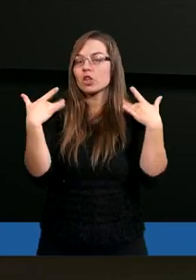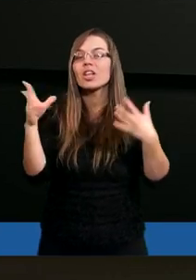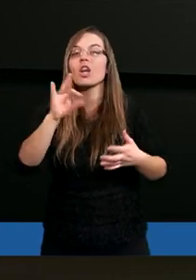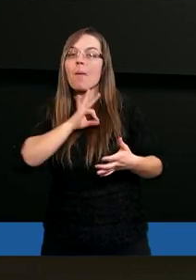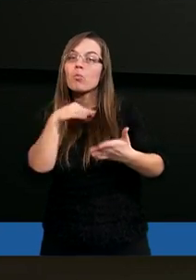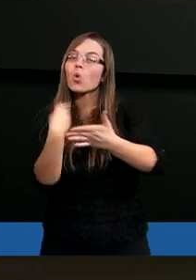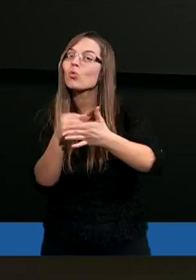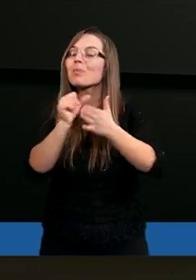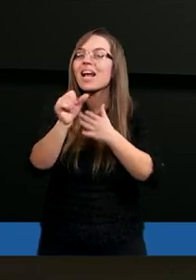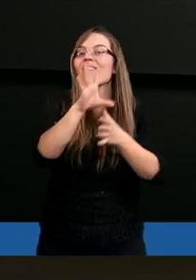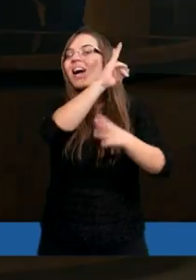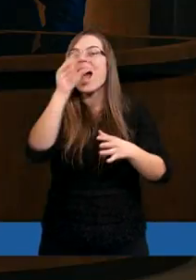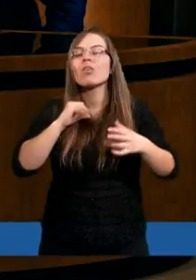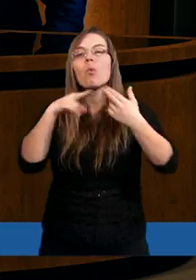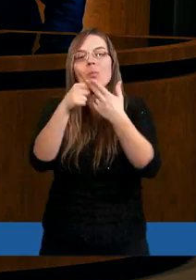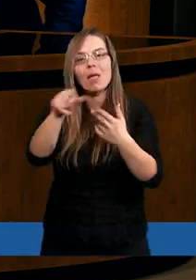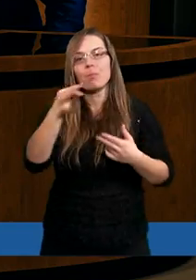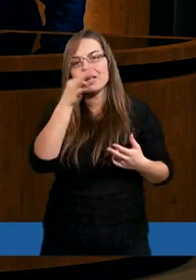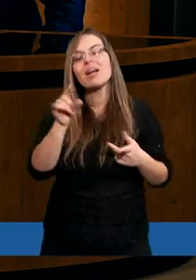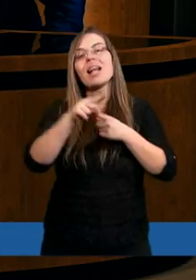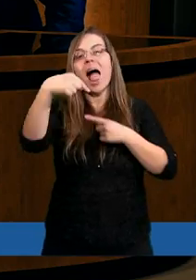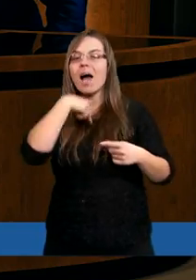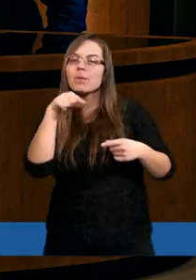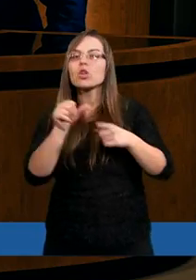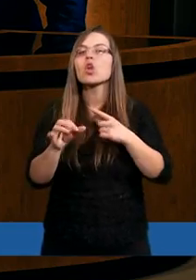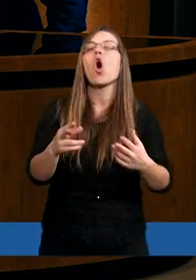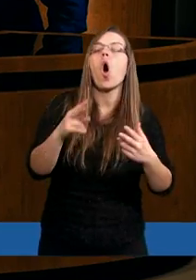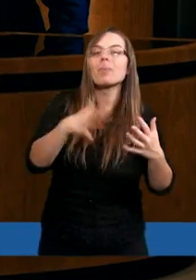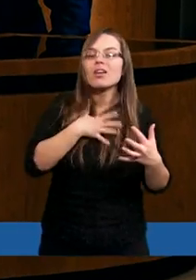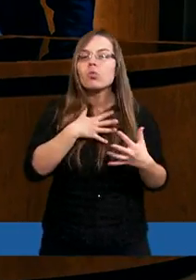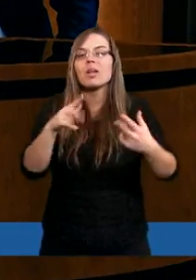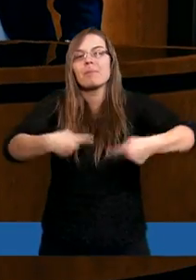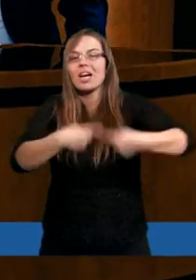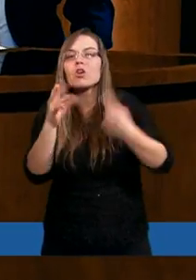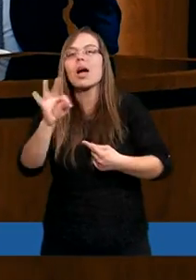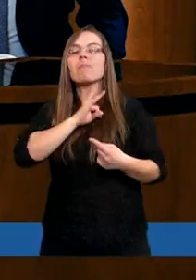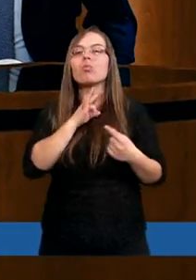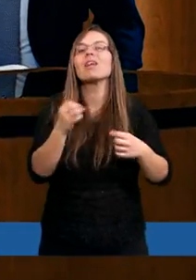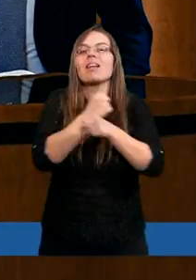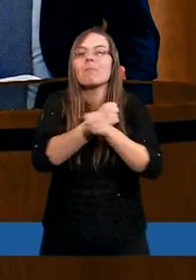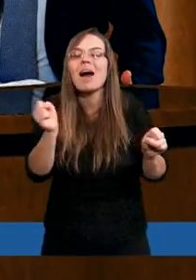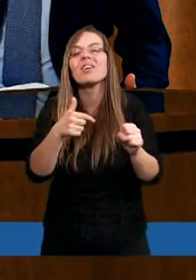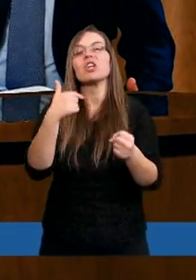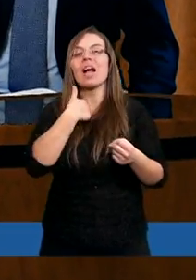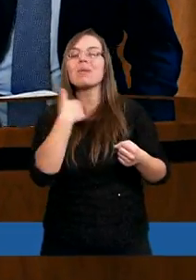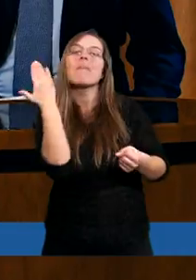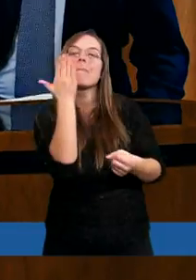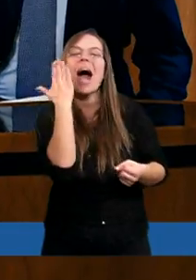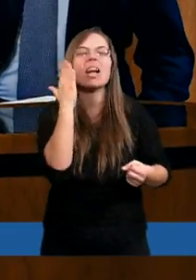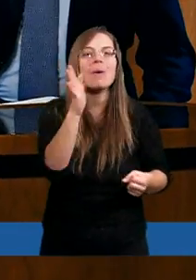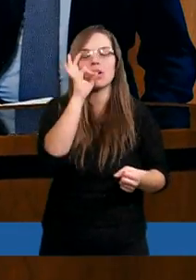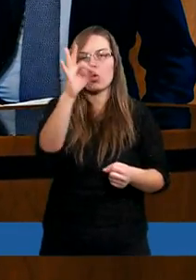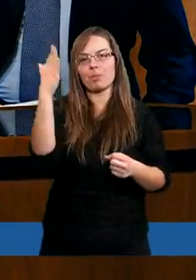twój jest? Dla mnie to jest takie odczucie, przekonanie, że mój Zbawiciel mnie bardzo dobrze zna.